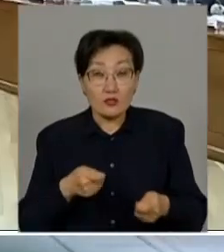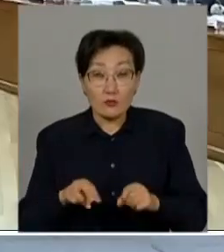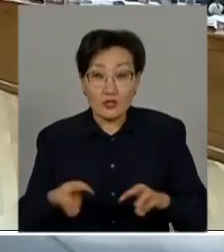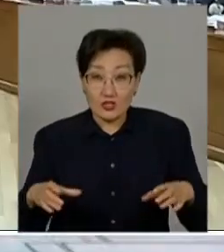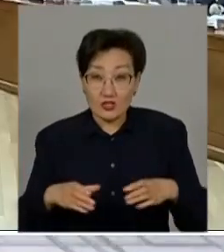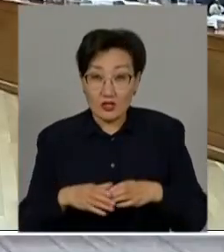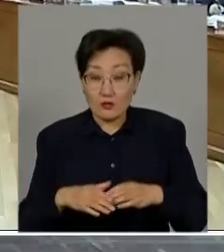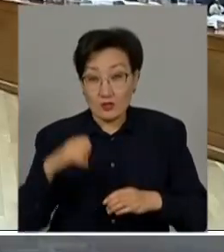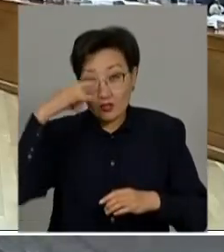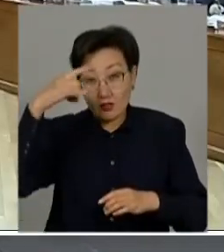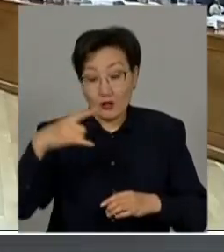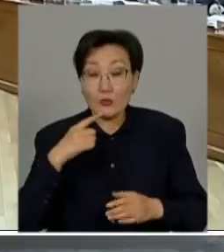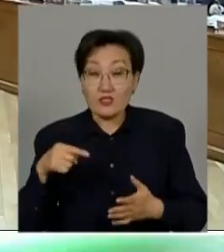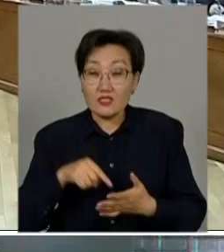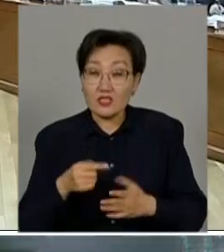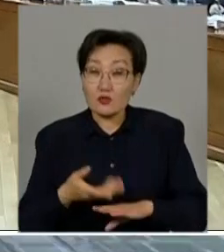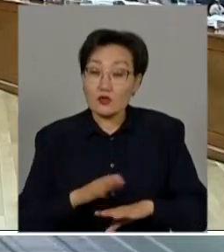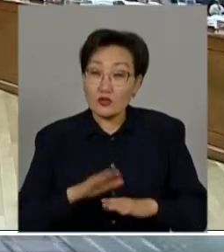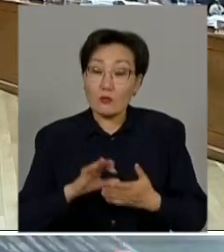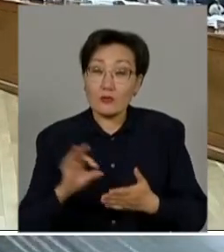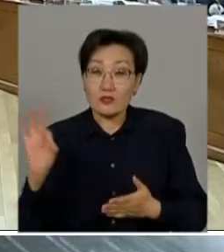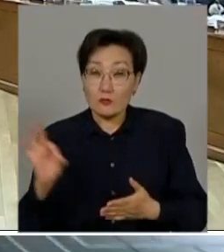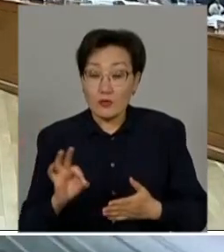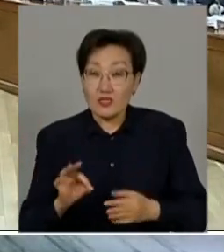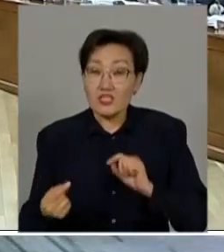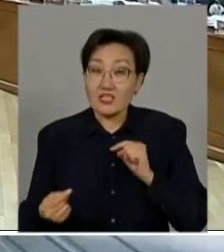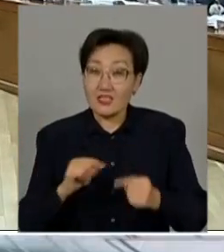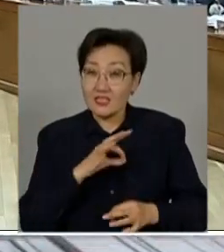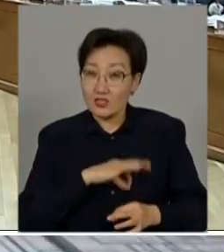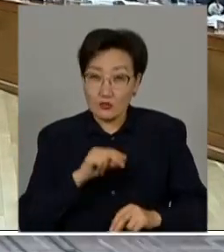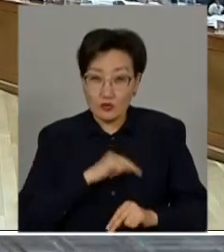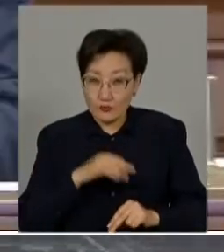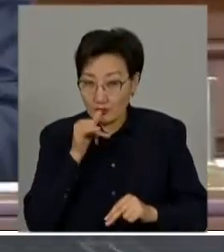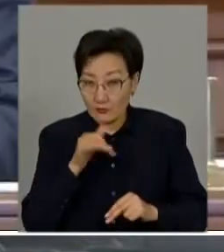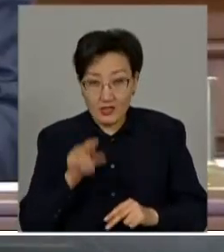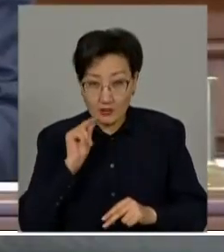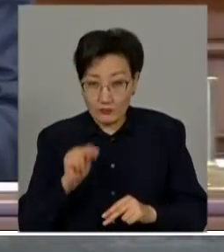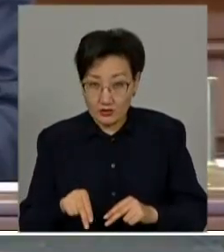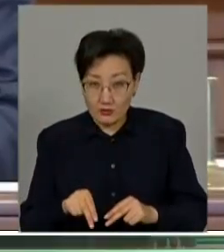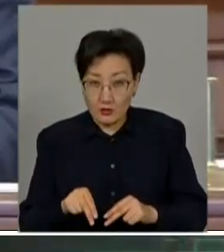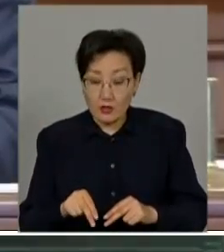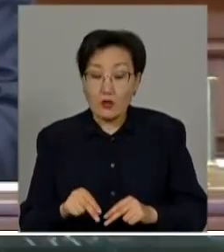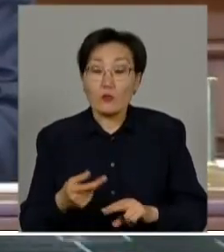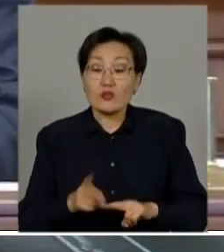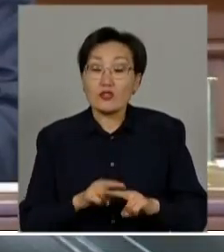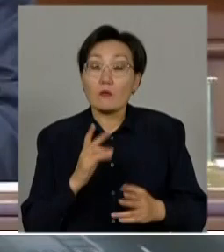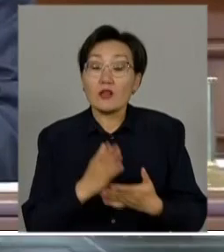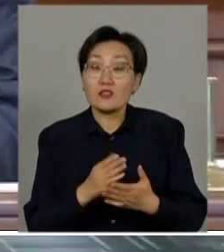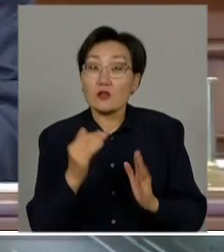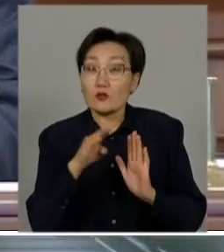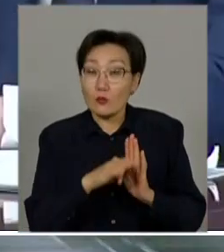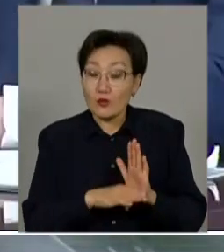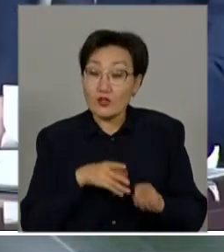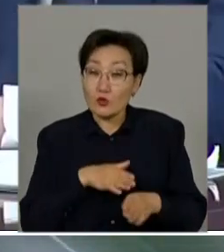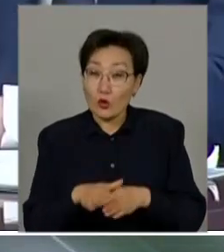биыл еліміз тап болған сын-қатерлерге қарсы тиімді жұмыс істей алмады деп сынады. Тіпті қойылған міндеттер